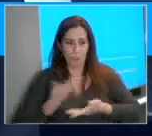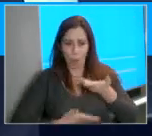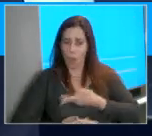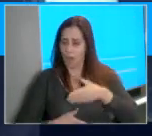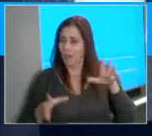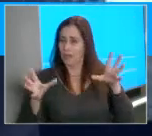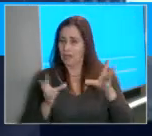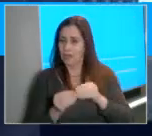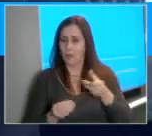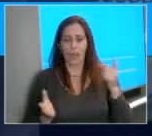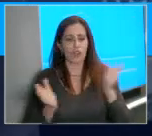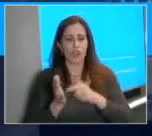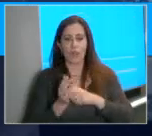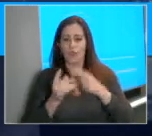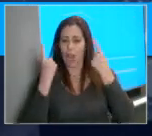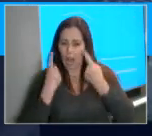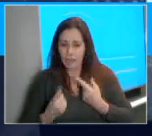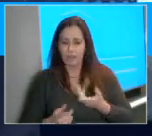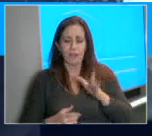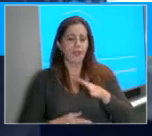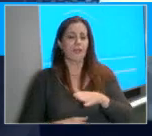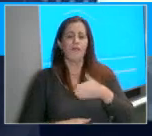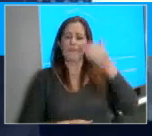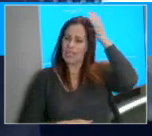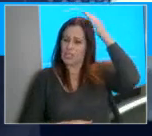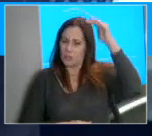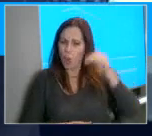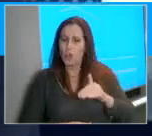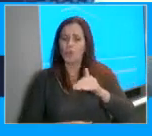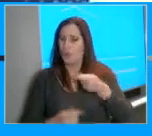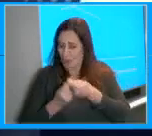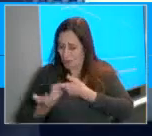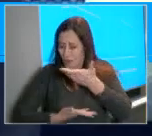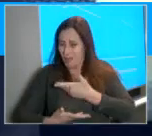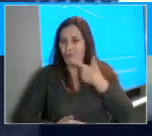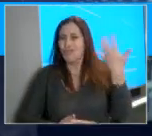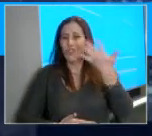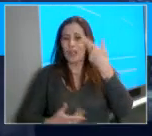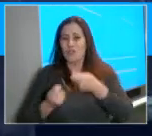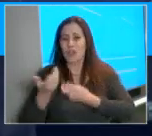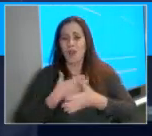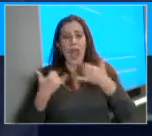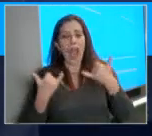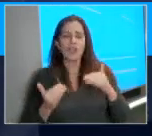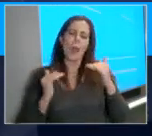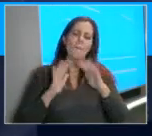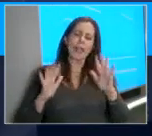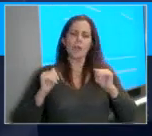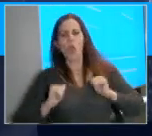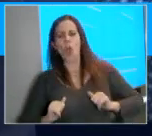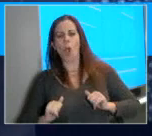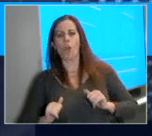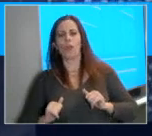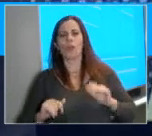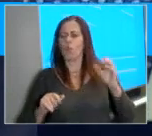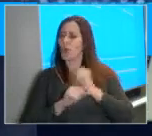עם הדרישות של המפלגות החרדיות, והסמוטריצ'ים והבנטים, שיתף לאורך כל השנים. עכשיו מתאים לו ונוח לו, הוא לא